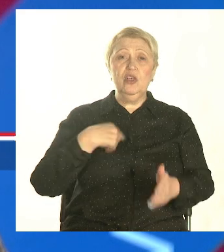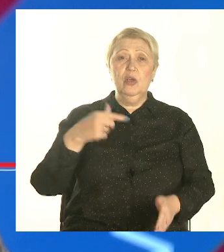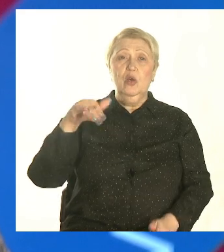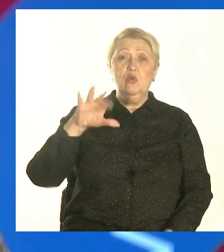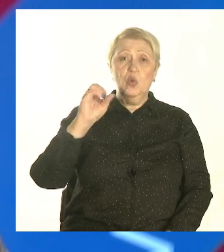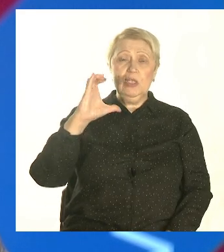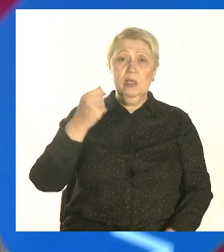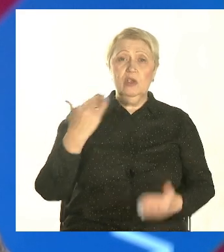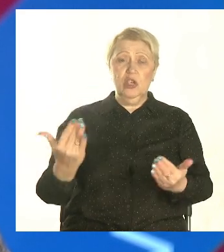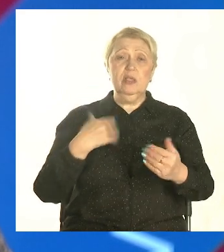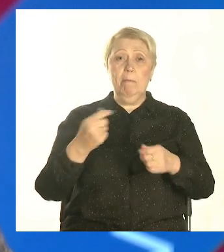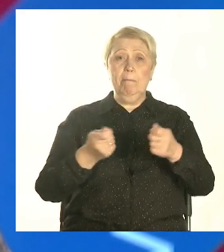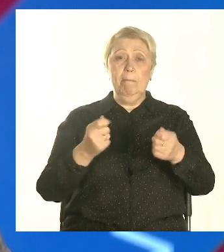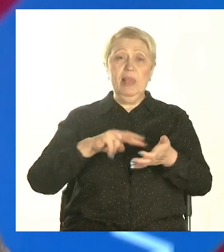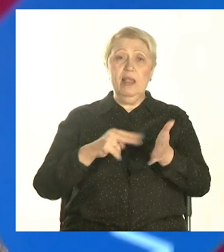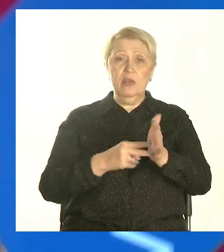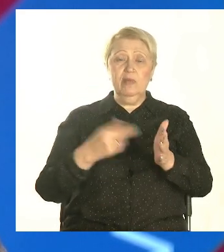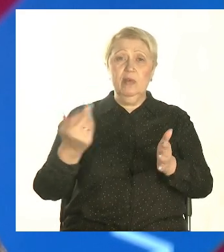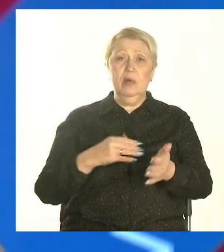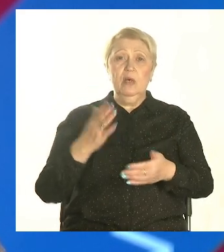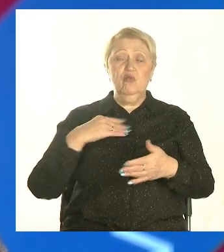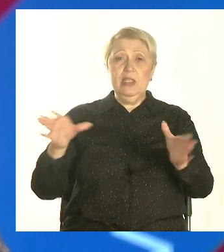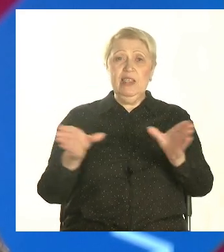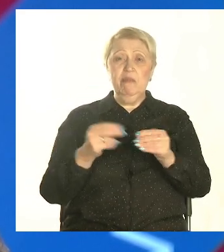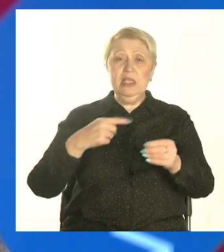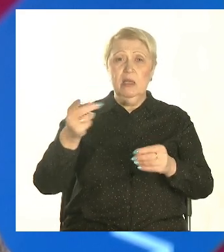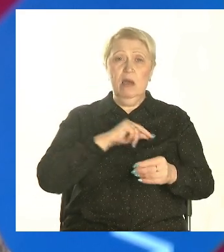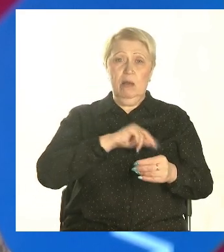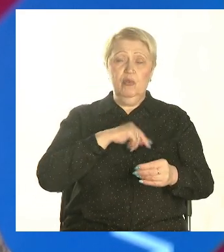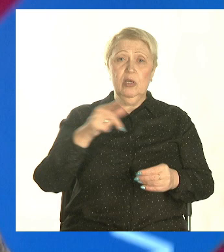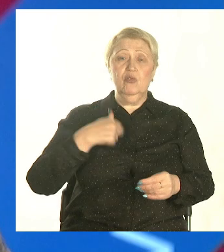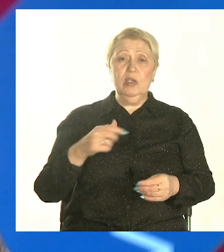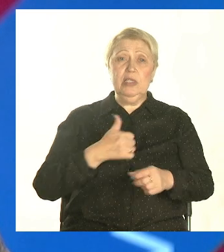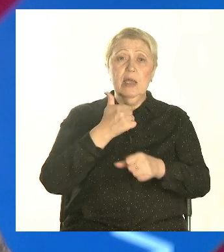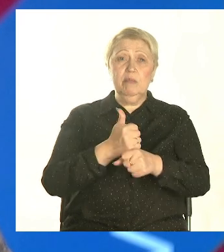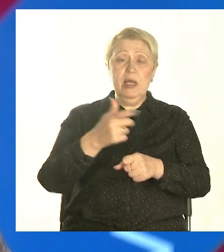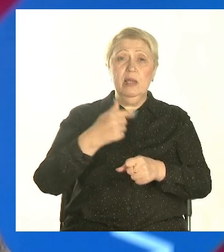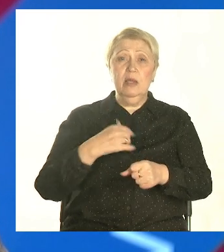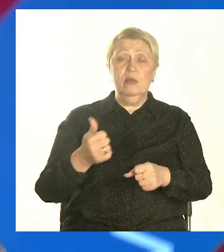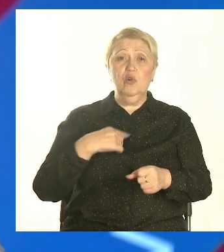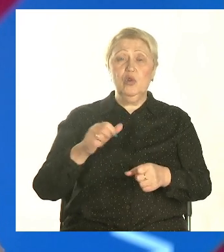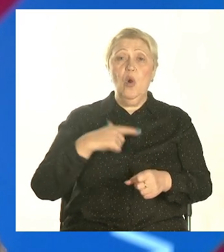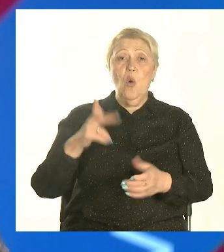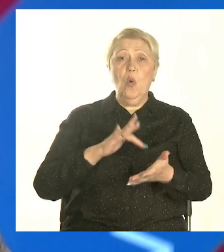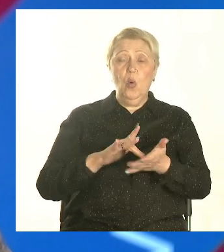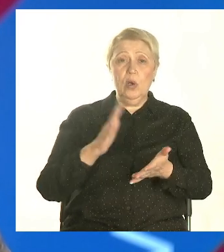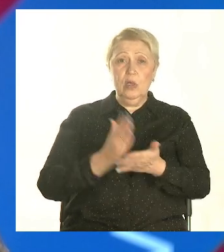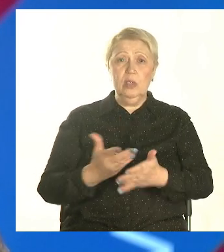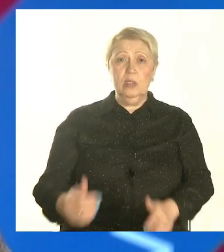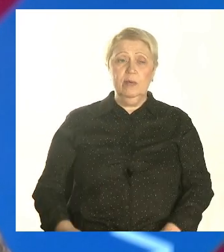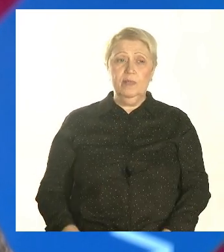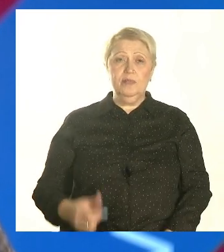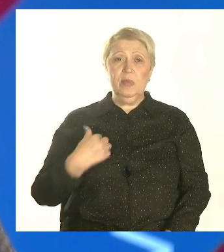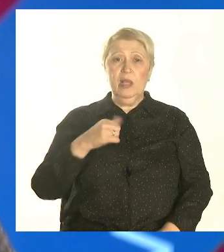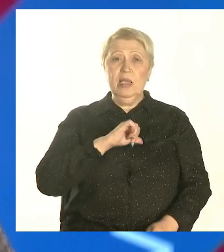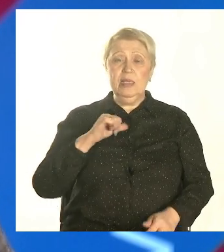планируем в рамках плана совместной работы с мэрией города очень активно развивать, во-первых, само